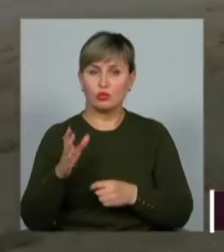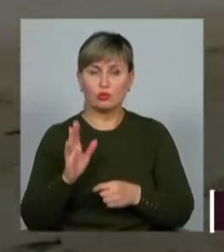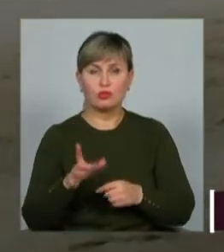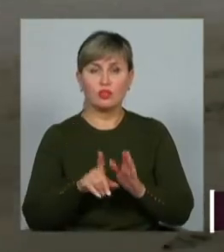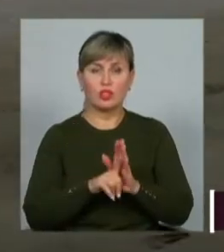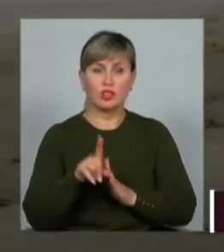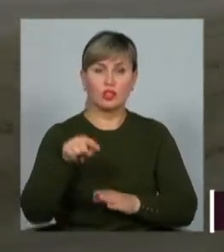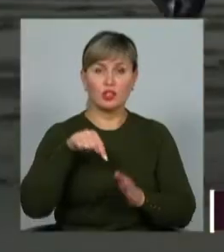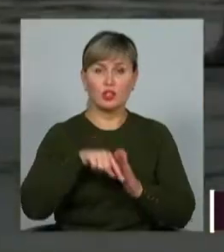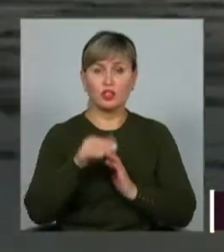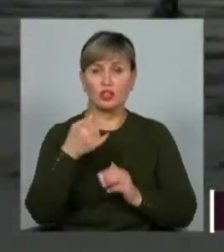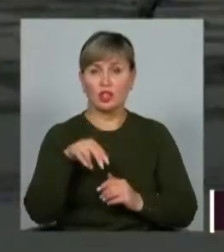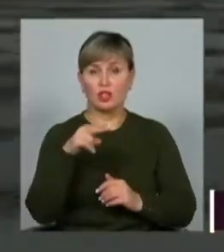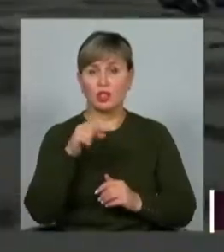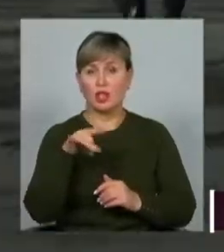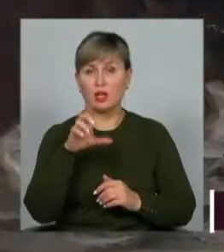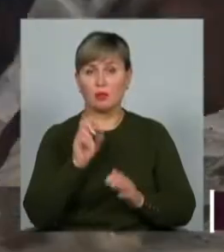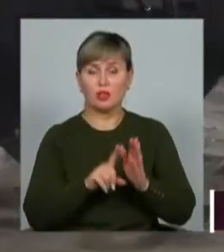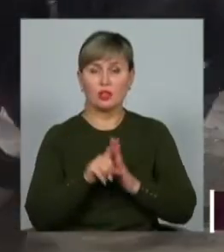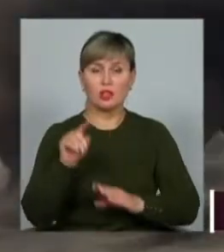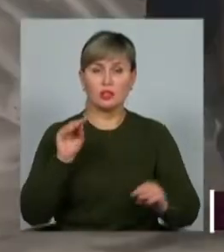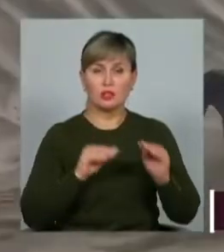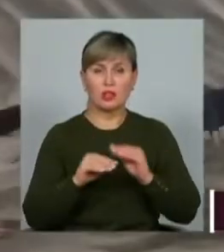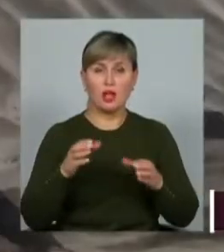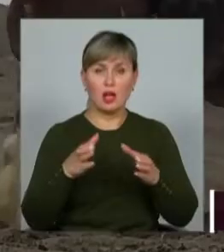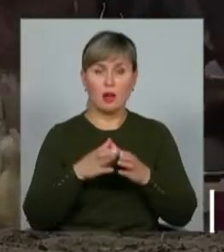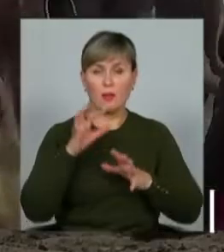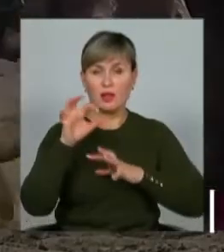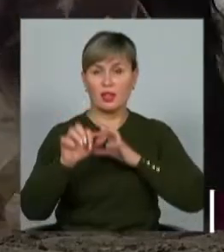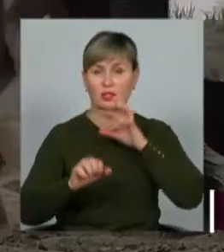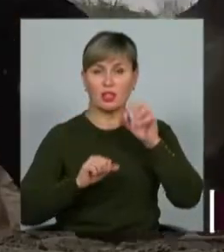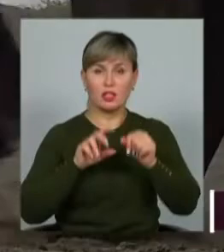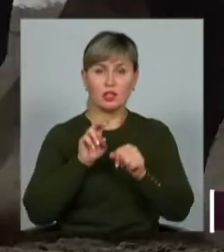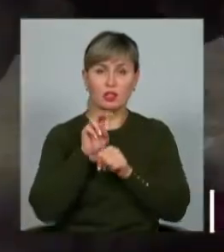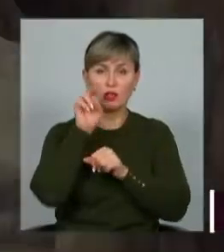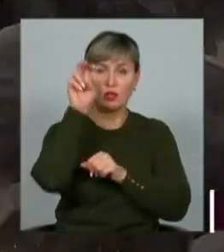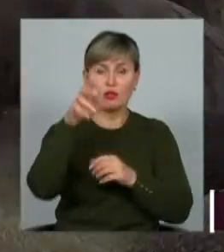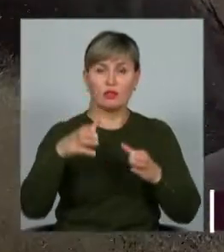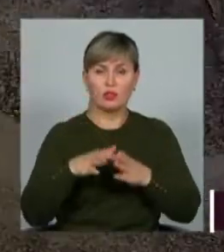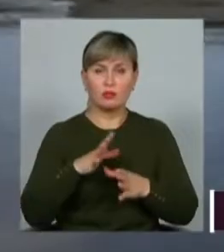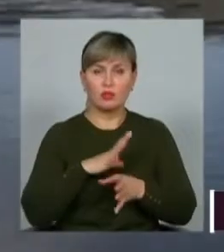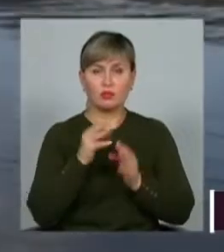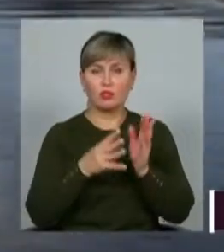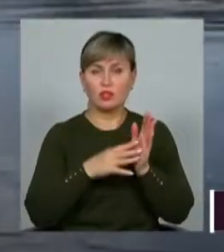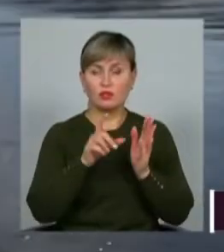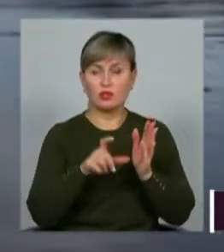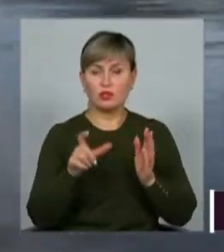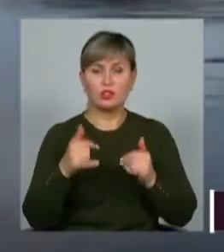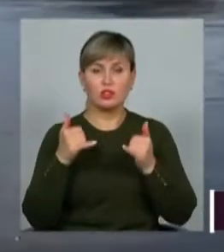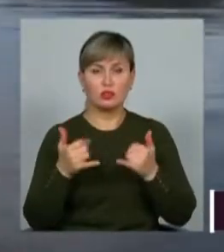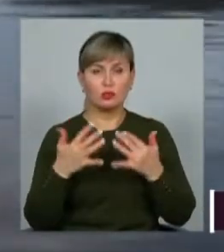начале нулевых Жайдарбек Кунжигинов начал создавать команду каскадеров. Тогда в составе группы было всего 9 человек.